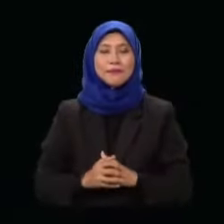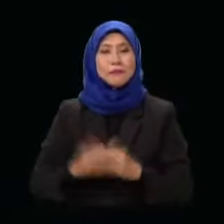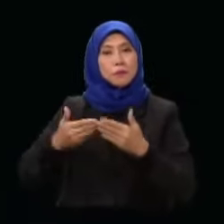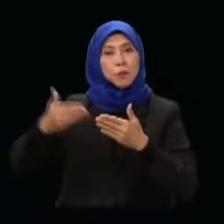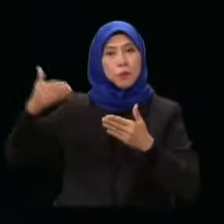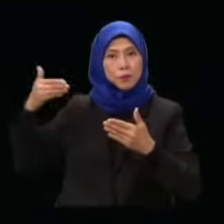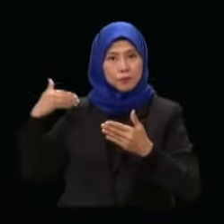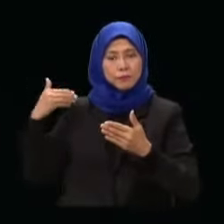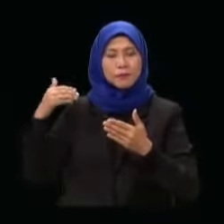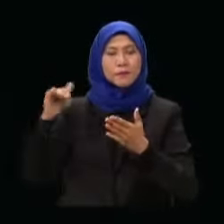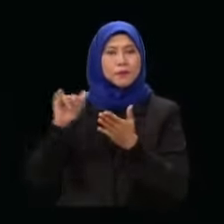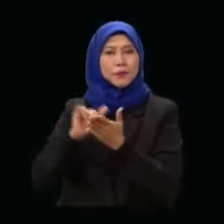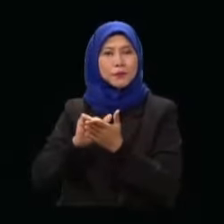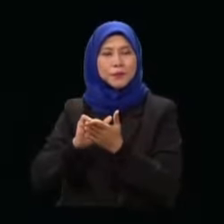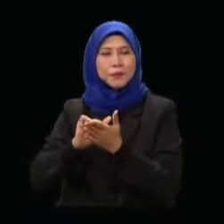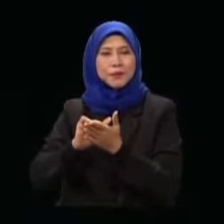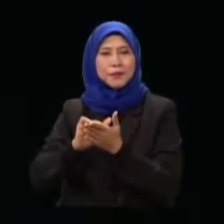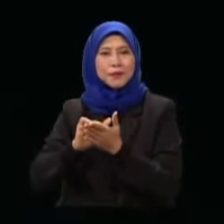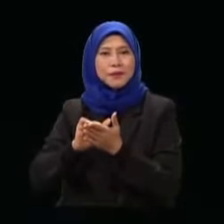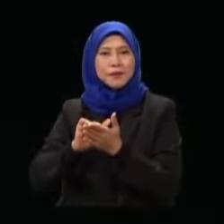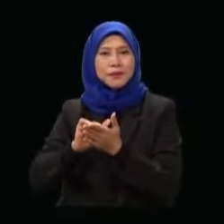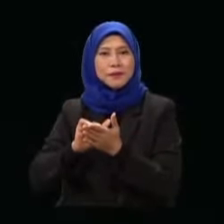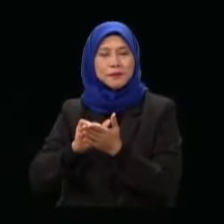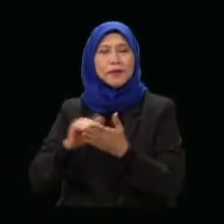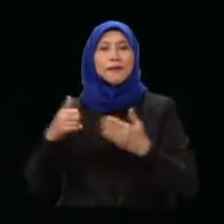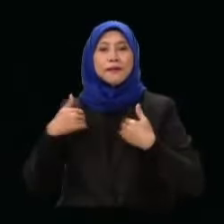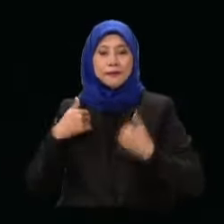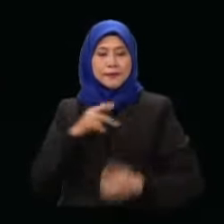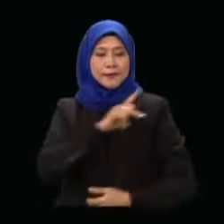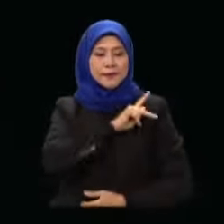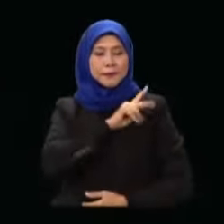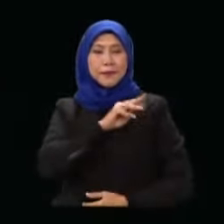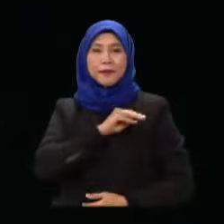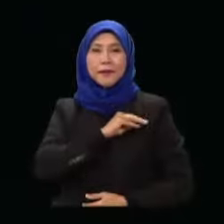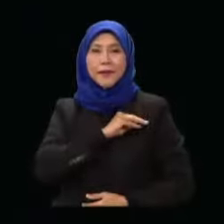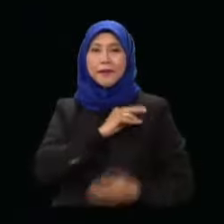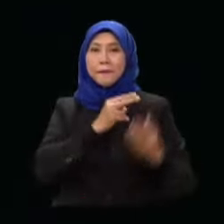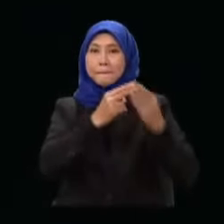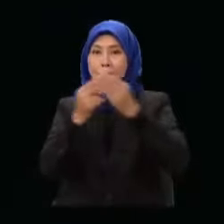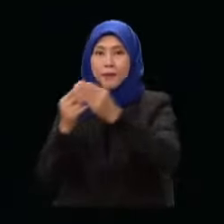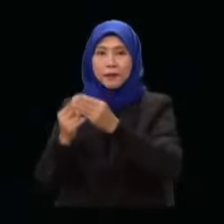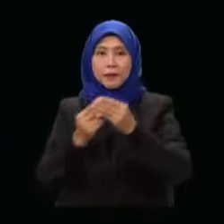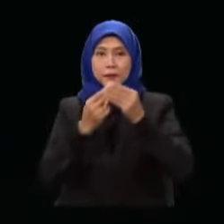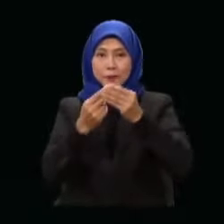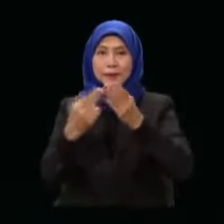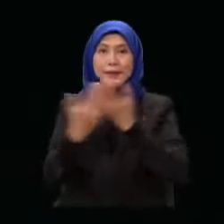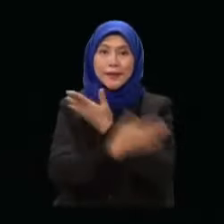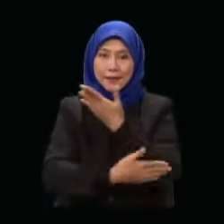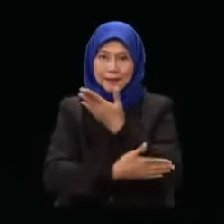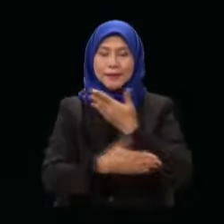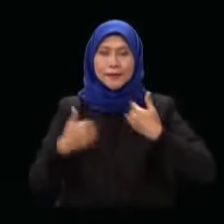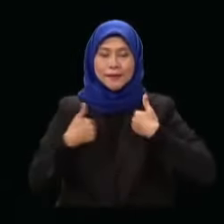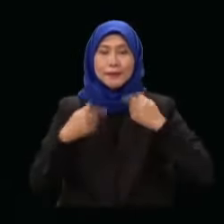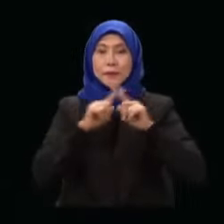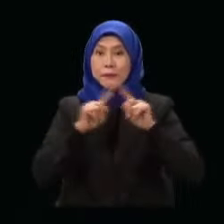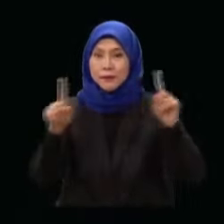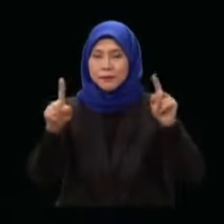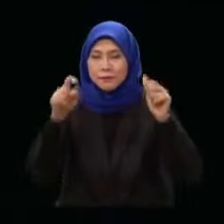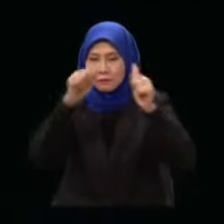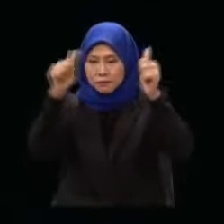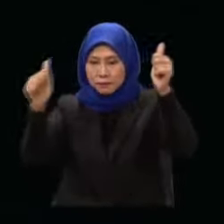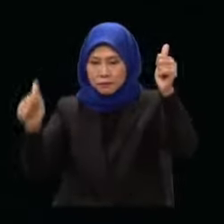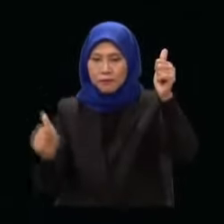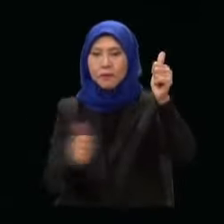Sebelumnya dia berada di di adem trennya perpaduan karr itu ada air tetapi diletakkan di bawah